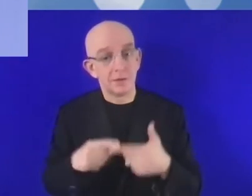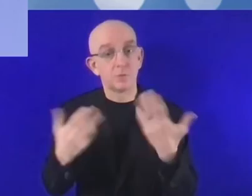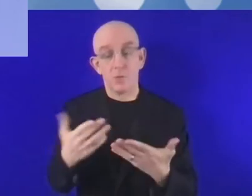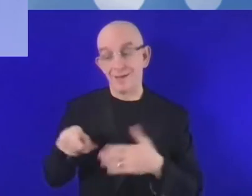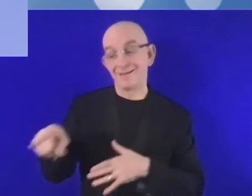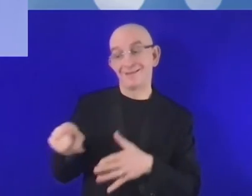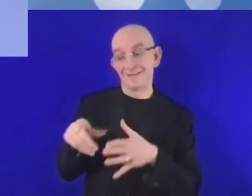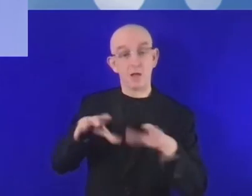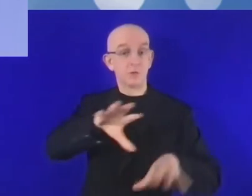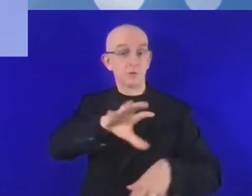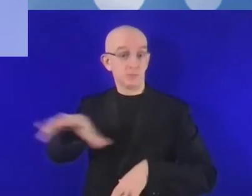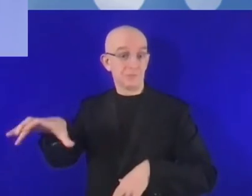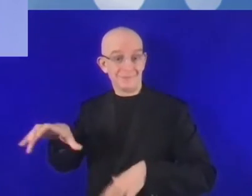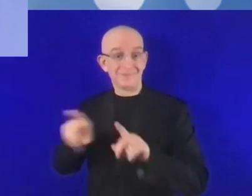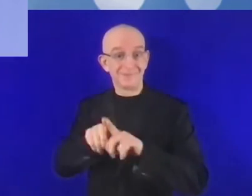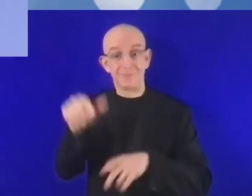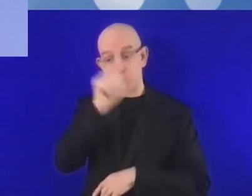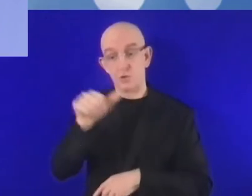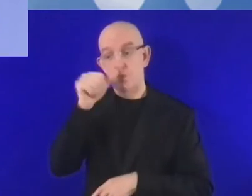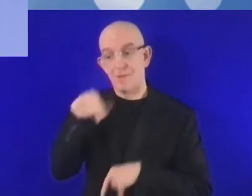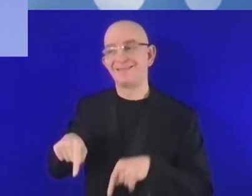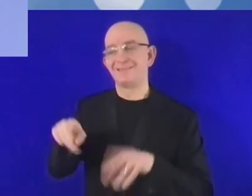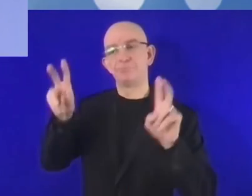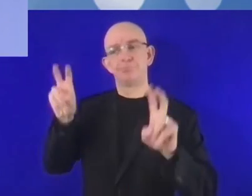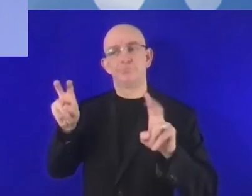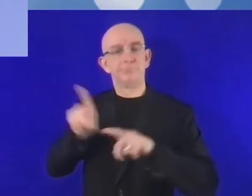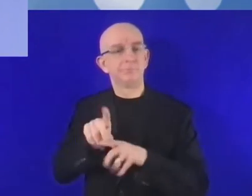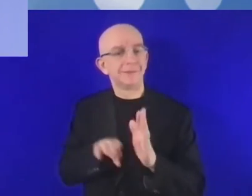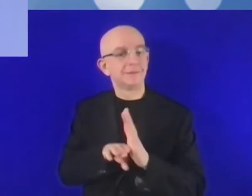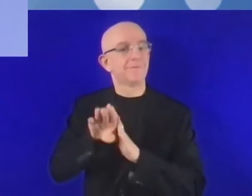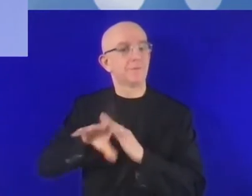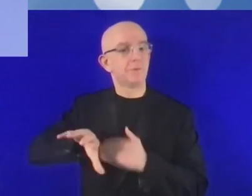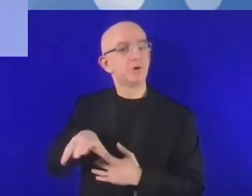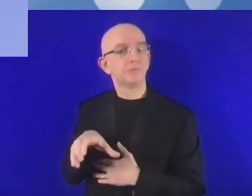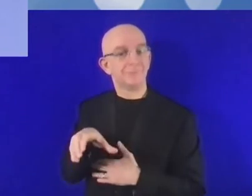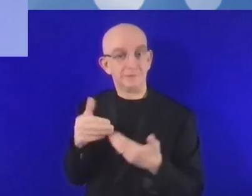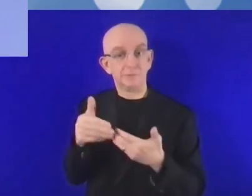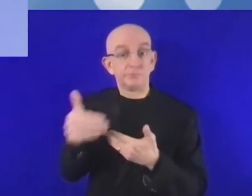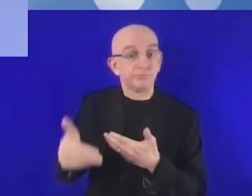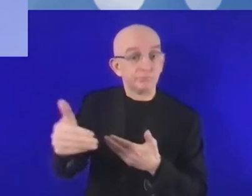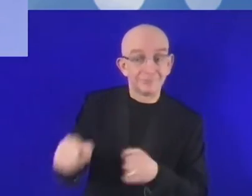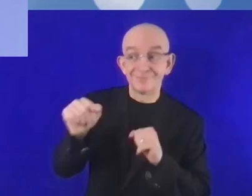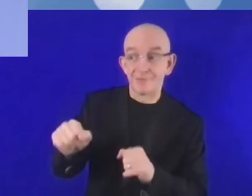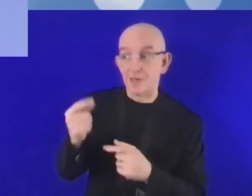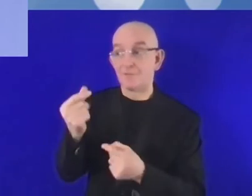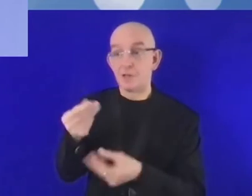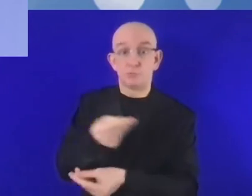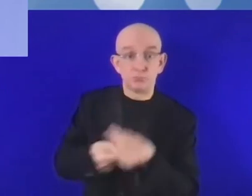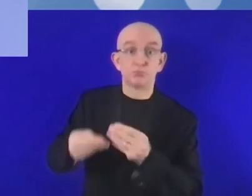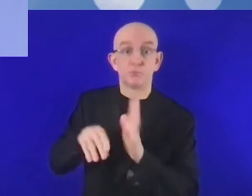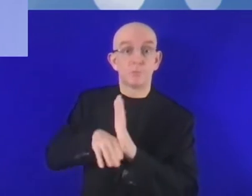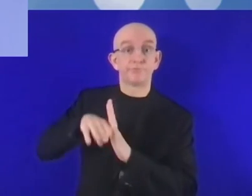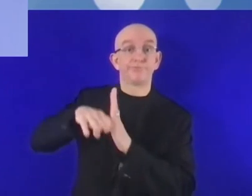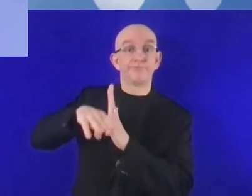страны с ограниченным доступом к инфраструктуре, к финансам,